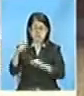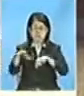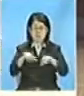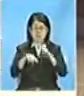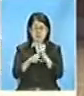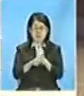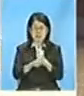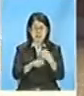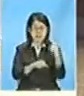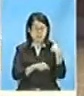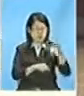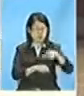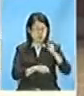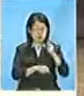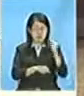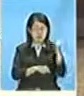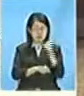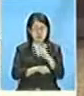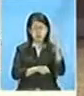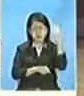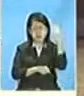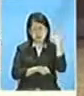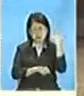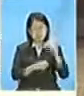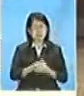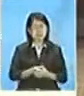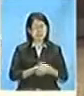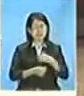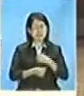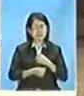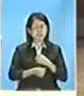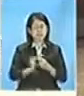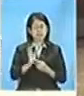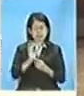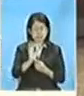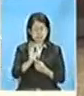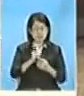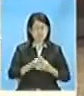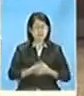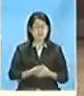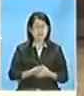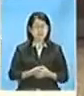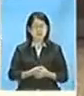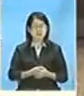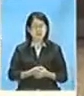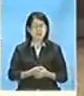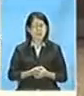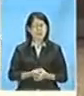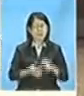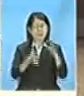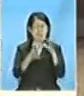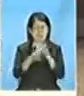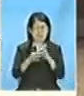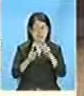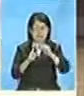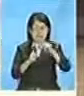ากกว่าที่เป็นอยู่ในปัจจุบันนี้ผมจะขอกลับเรียนดังต่อไปนี้ครับงานด้าน